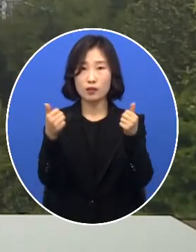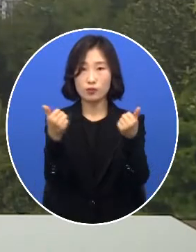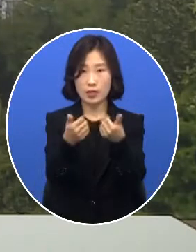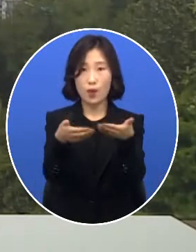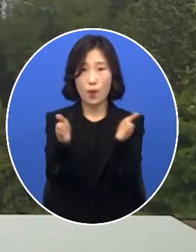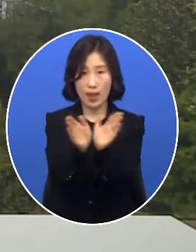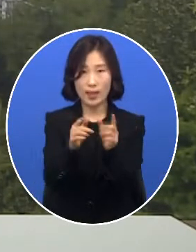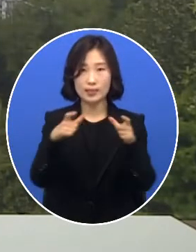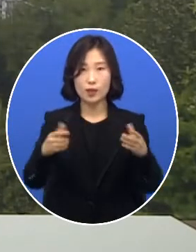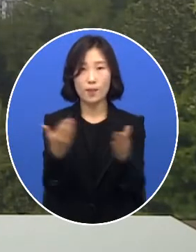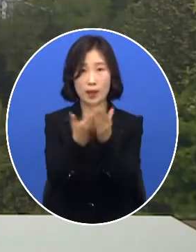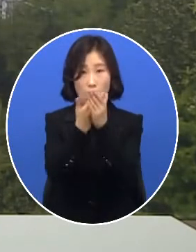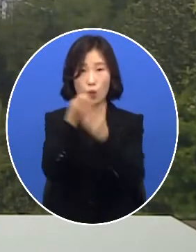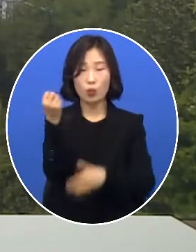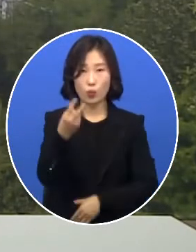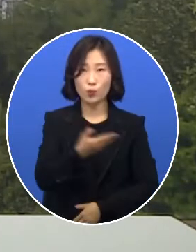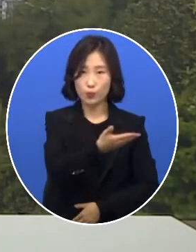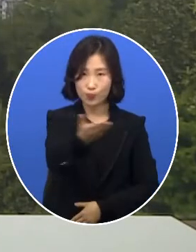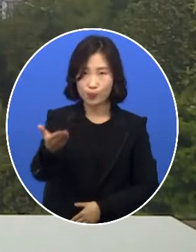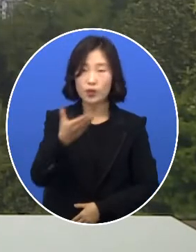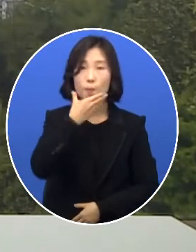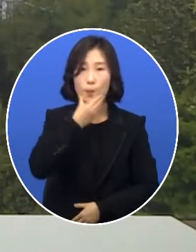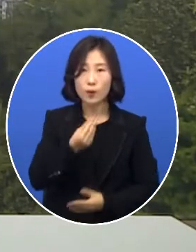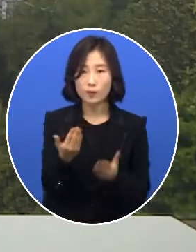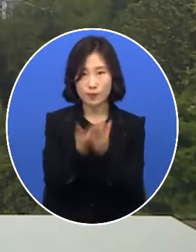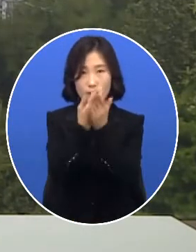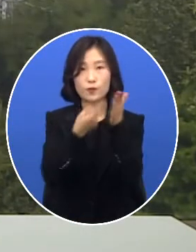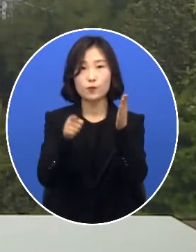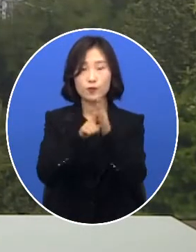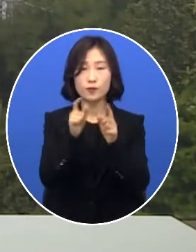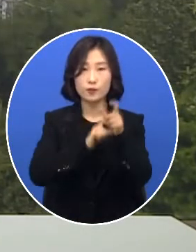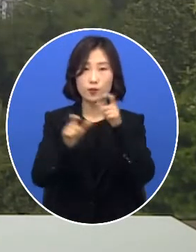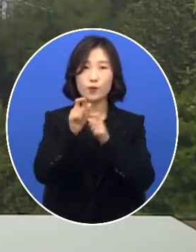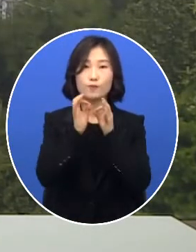중랑구의회는 지역발전과 함께 구민 여러분의 복리 증진을